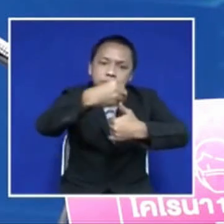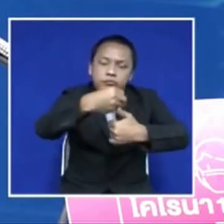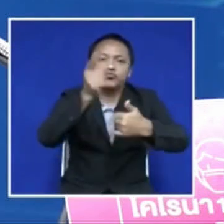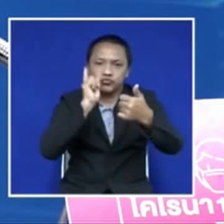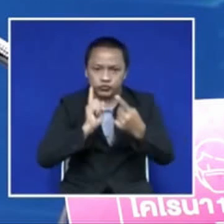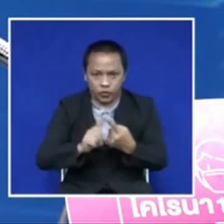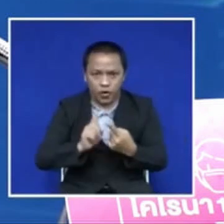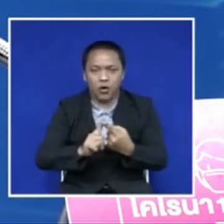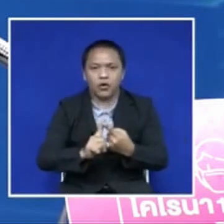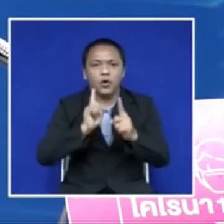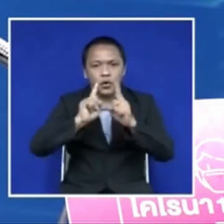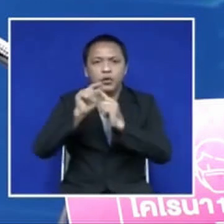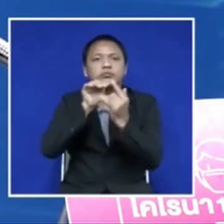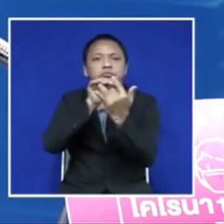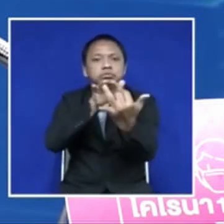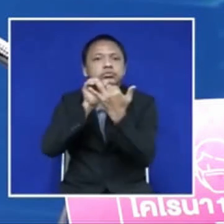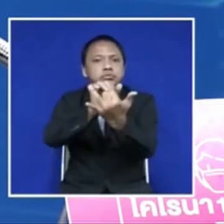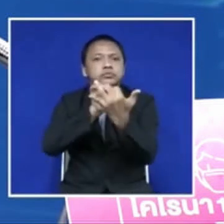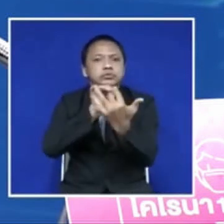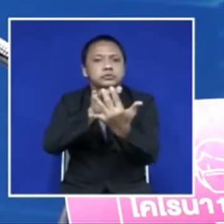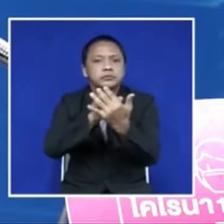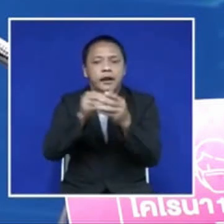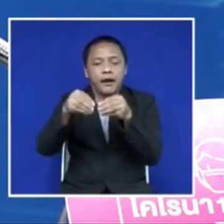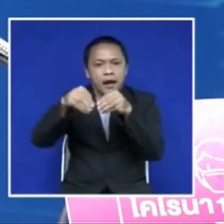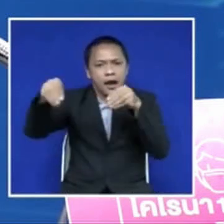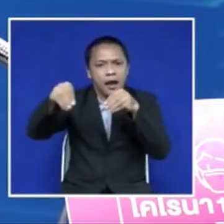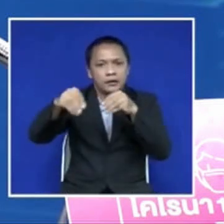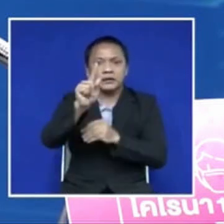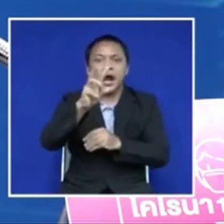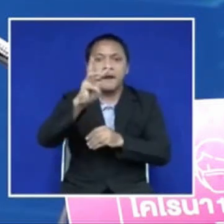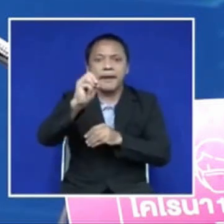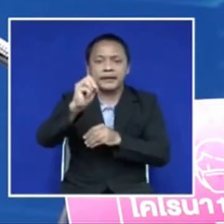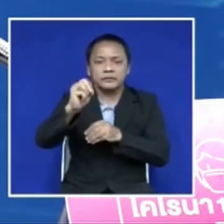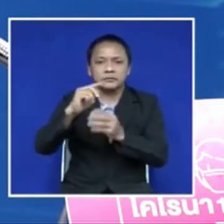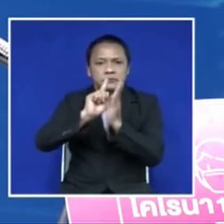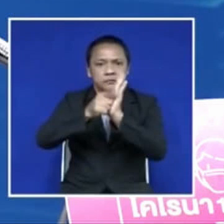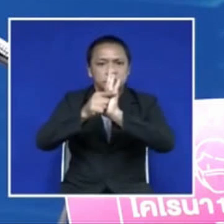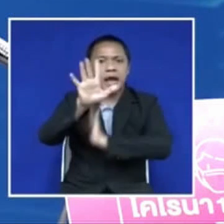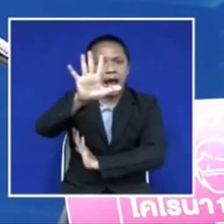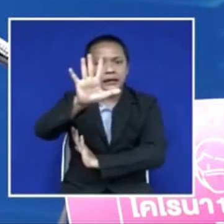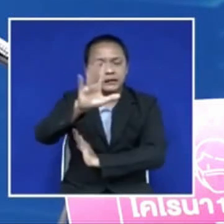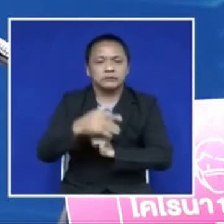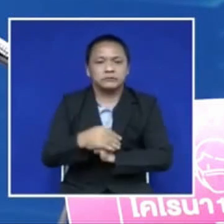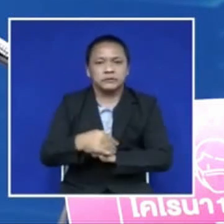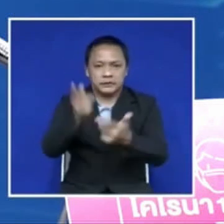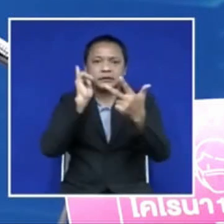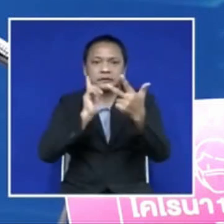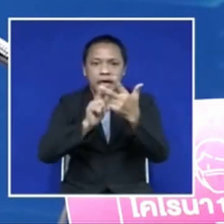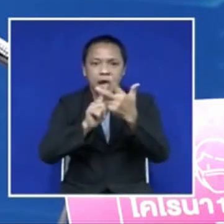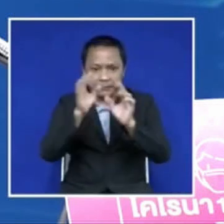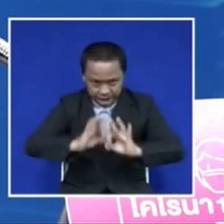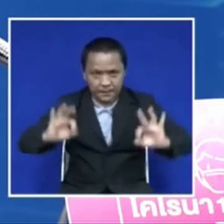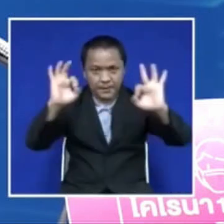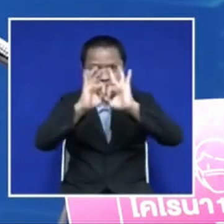1443รายเบื้องต้นพบผู้ติดเชื้อเพิ่มเติม 657รายคิดเป็นประมาณสี่สิบห้าเปอร์เซ็นผู้ติดเชื้อทั้งหมด